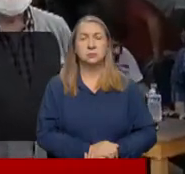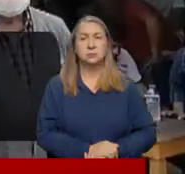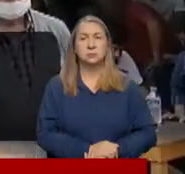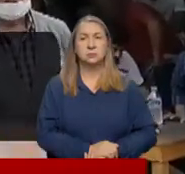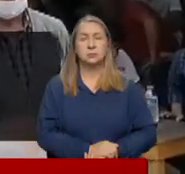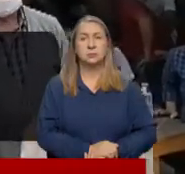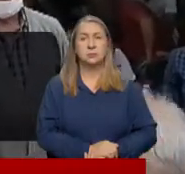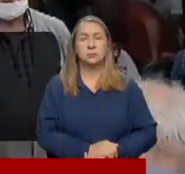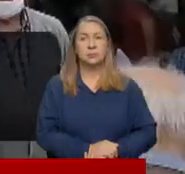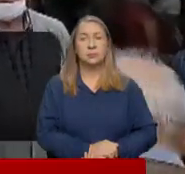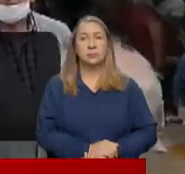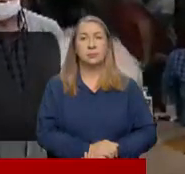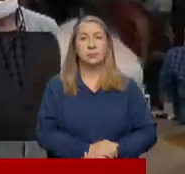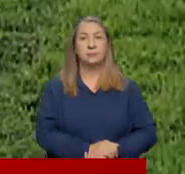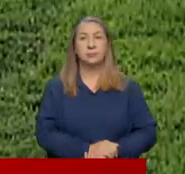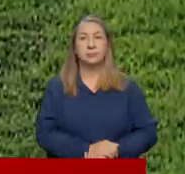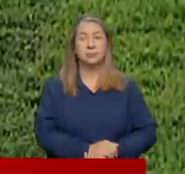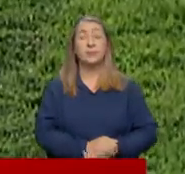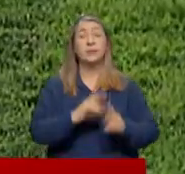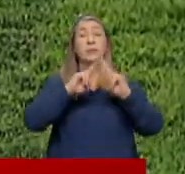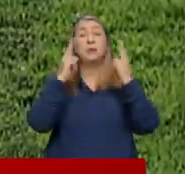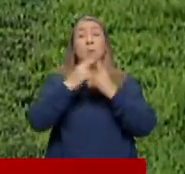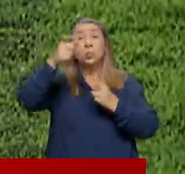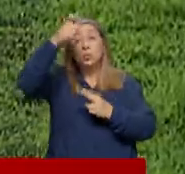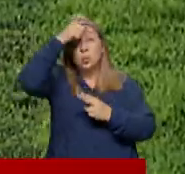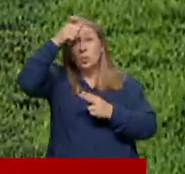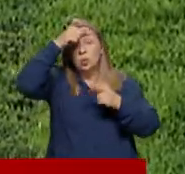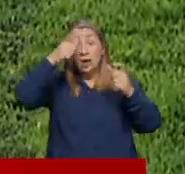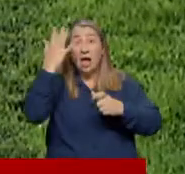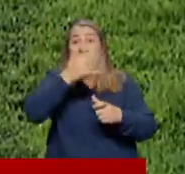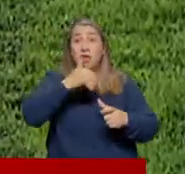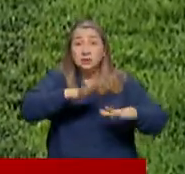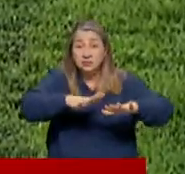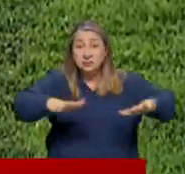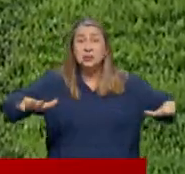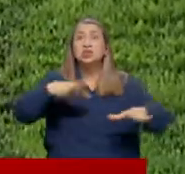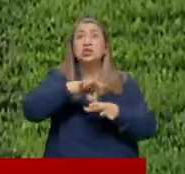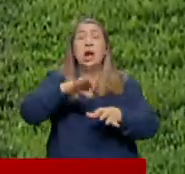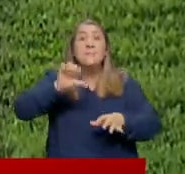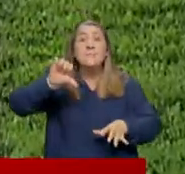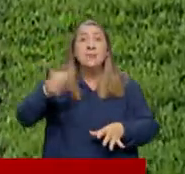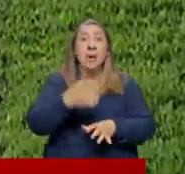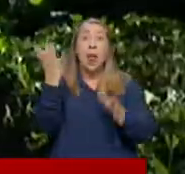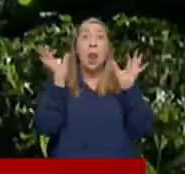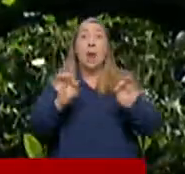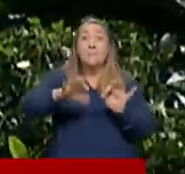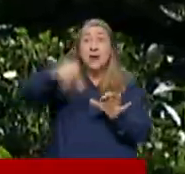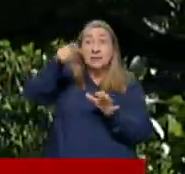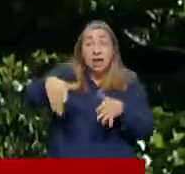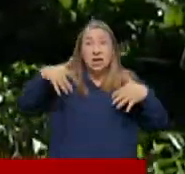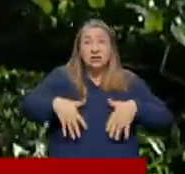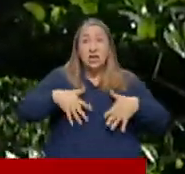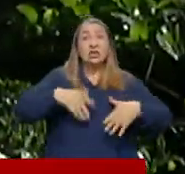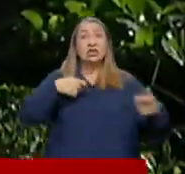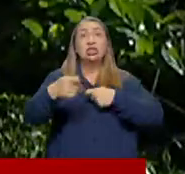pişirilmiş kamuoyu ile paylaşılmıştır o rüyada Türkiye Türkiye'de Karadeniz Bölgesi çay üretiminin en önemli Merkezi Rize